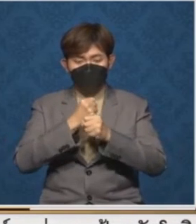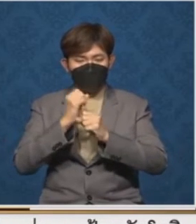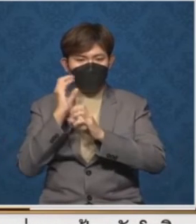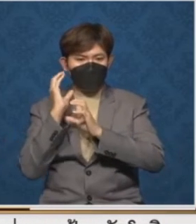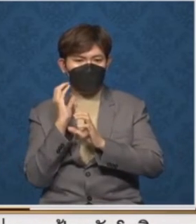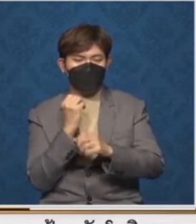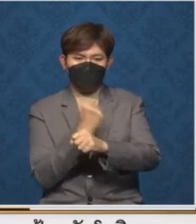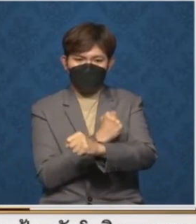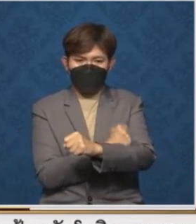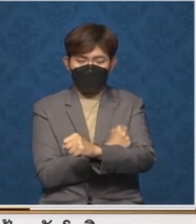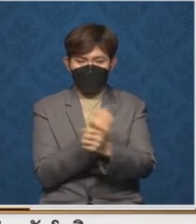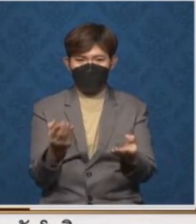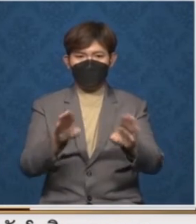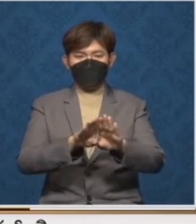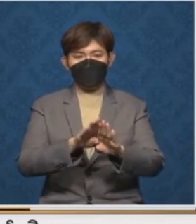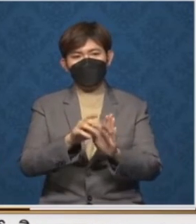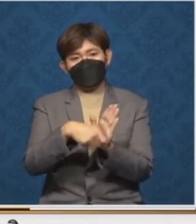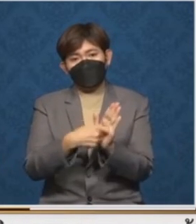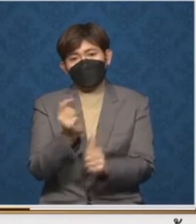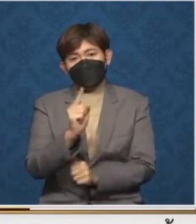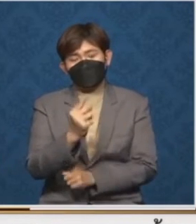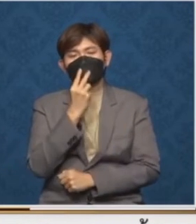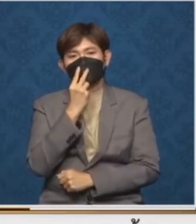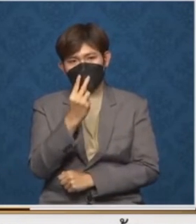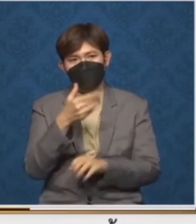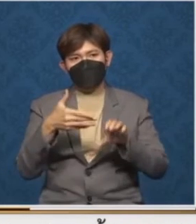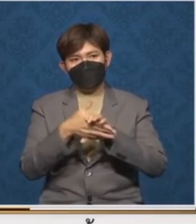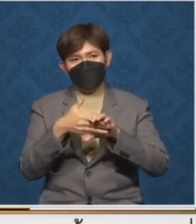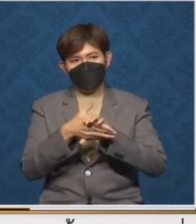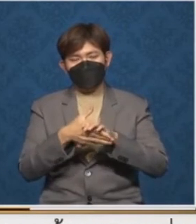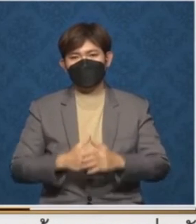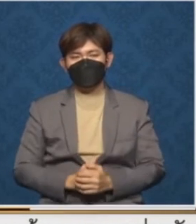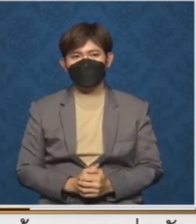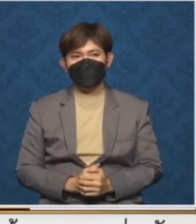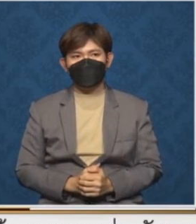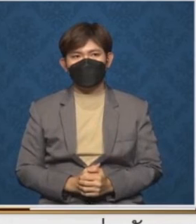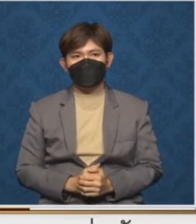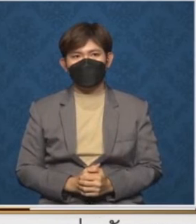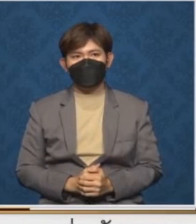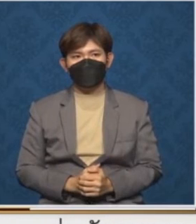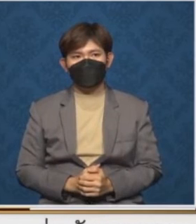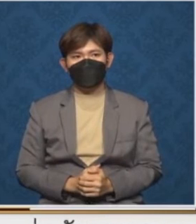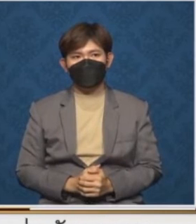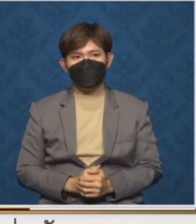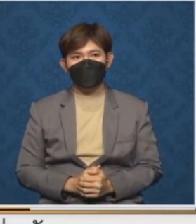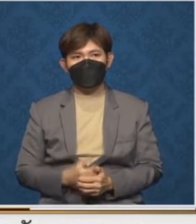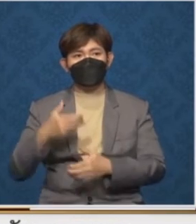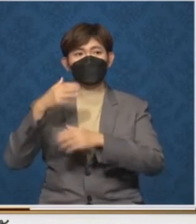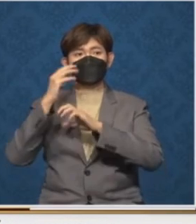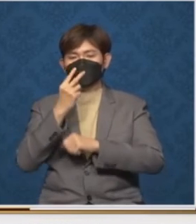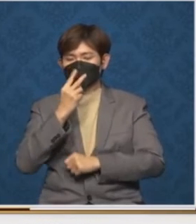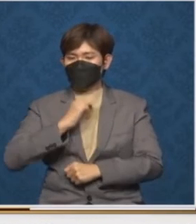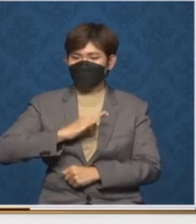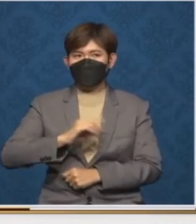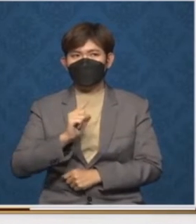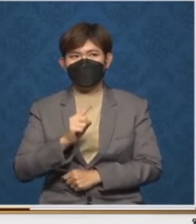อินเดียจากแค้มหลัก 4 สู่ 12 จงหวัตถามวาสายพอินเดีคืออะไร พนเดลต้า เป็นแล้วดี